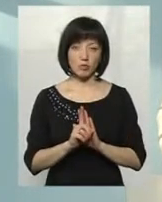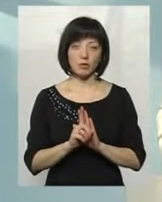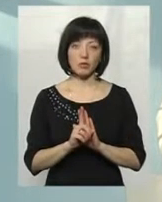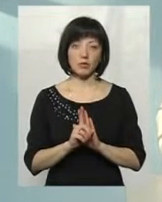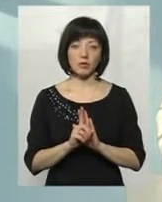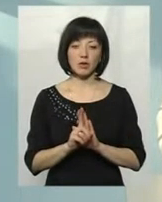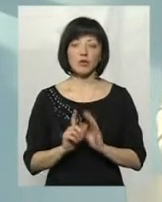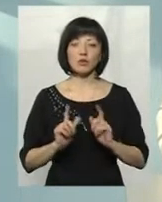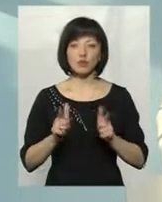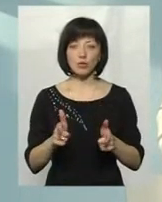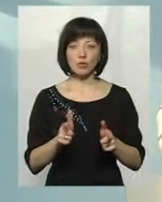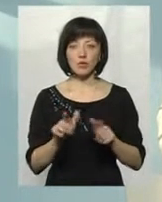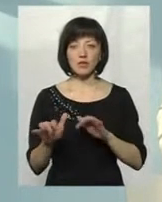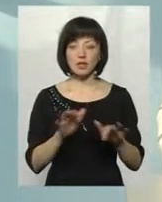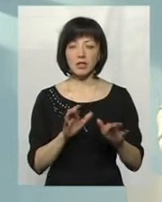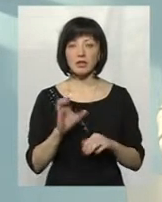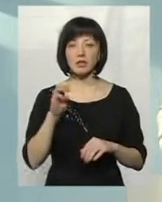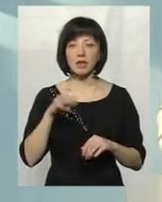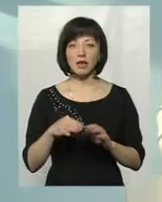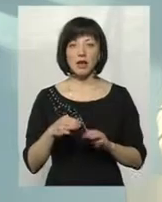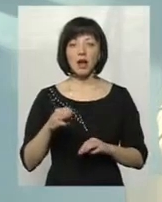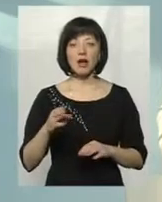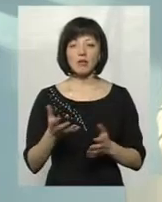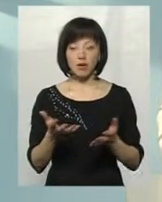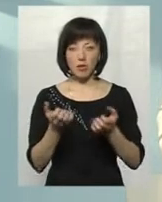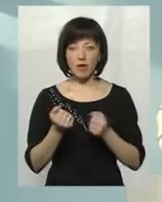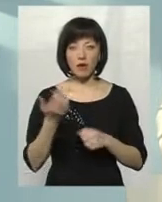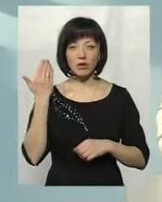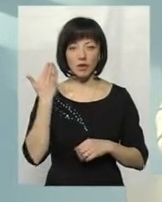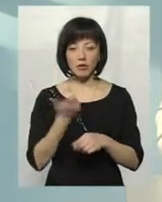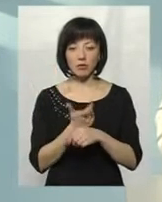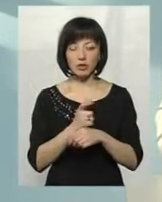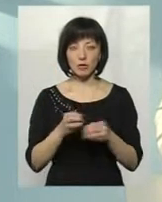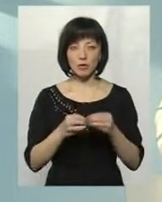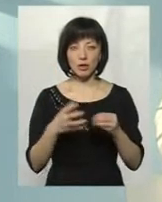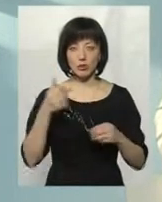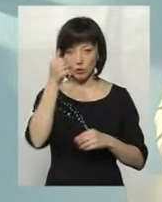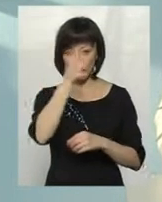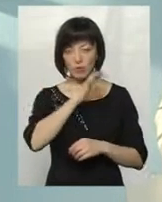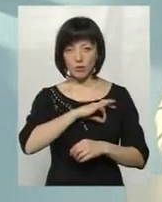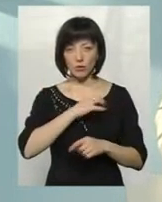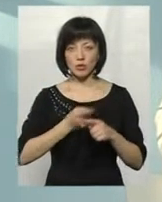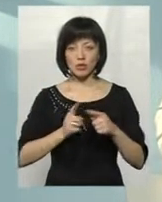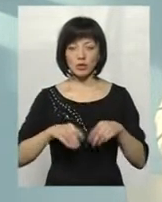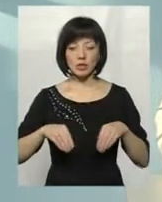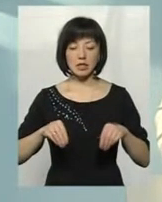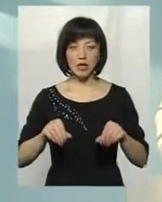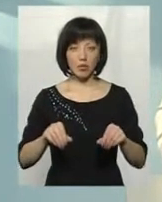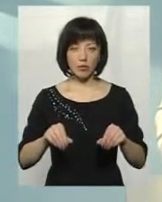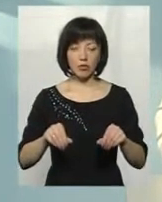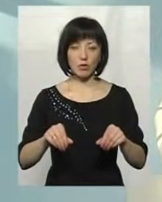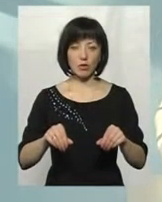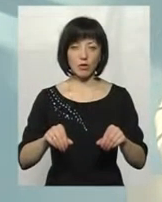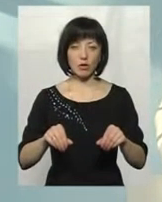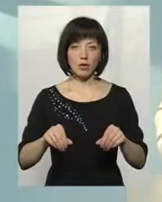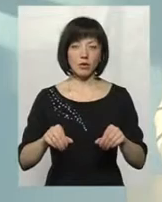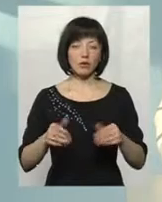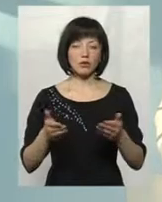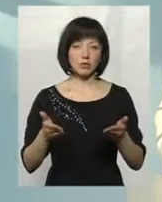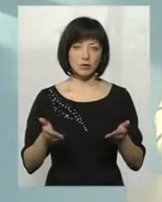вступить в дію стаття про набувальну давність, якщо він більше 15 років використовує земельну ділянку у відкритий